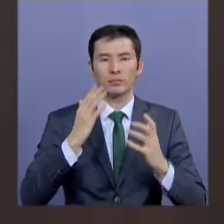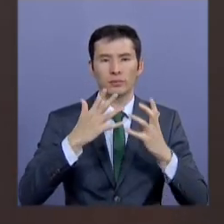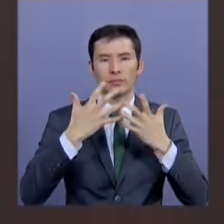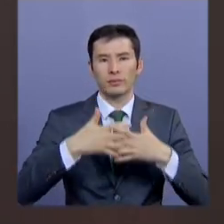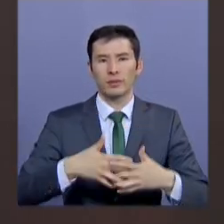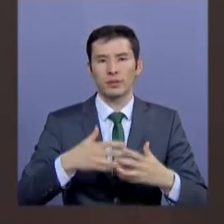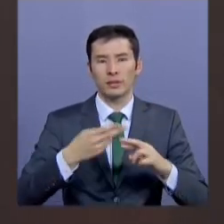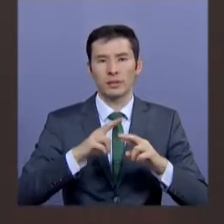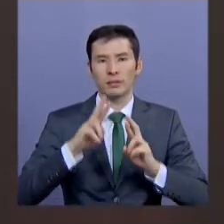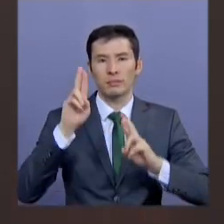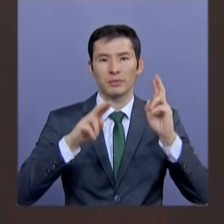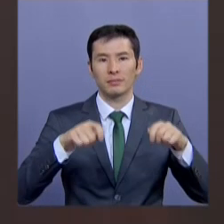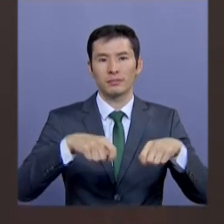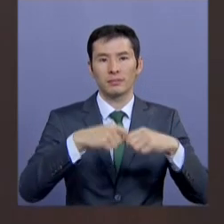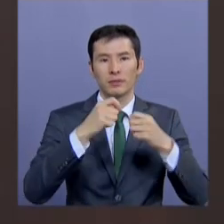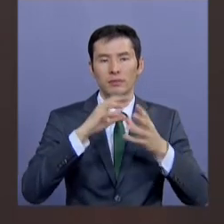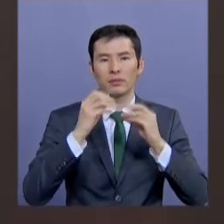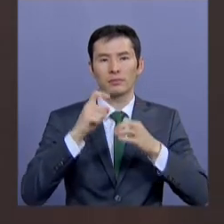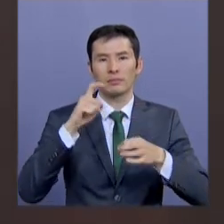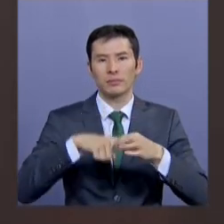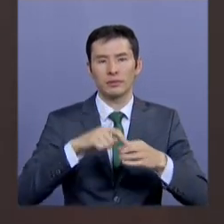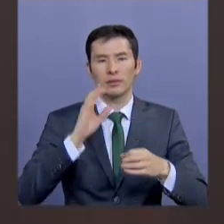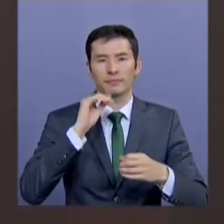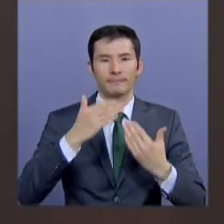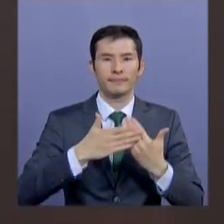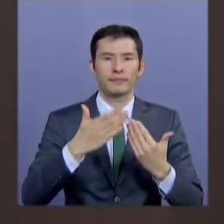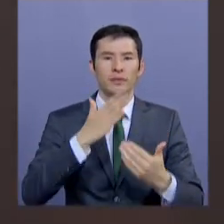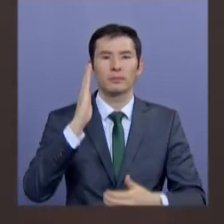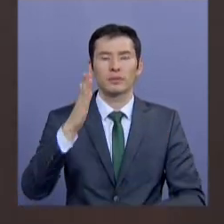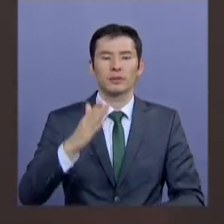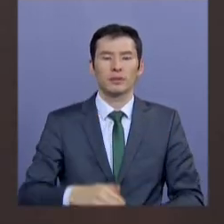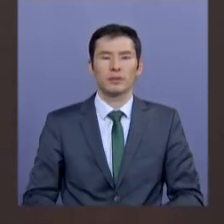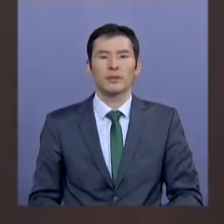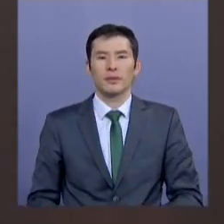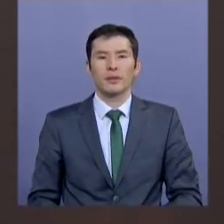бекітілген. Ереженің бұзылуын автоматты тіркеу жүйесін кеңейтуді ұсынамыз.